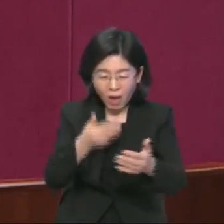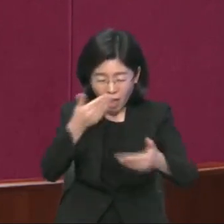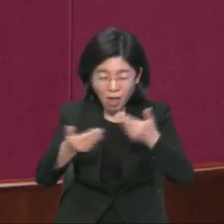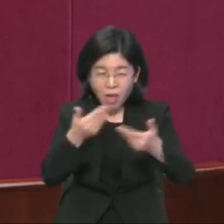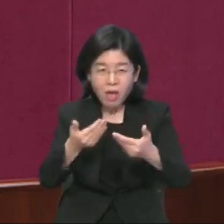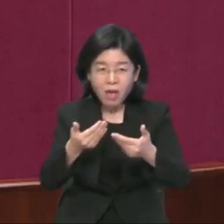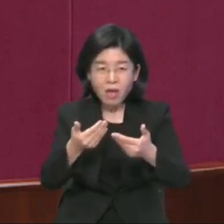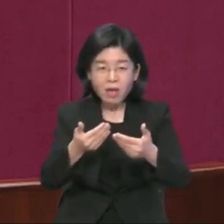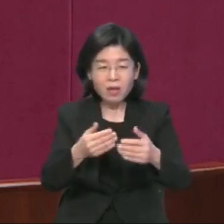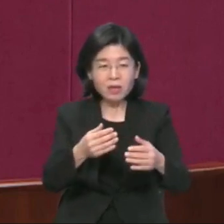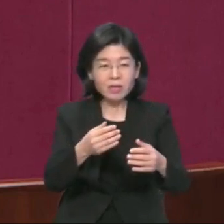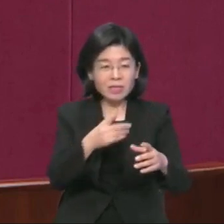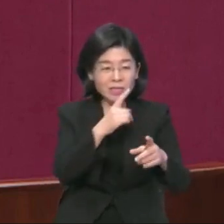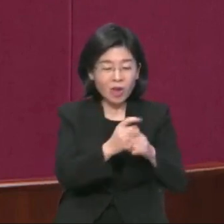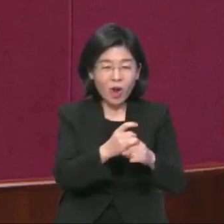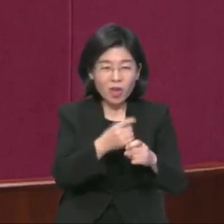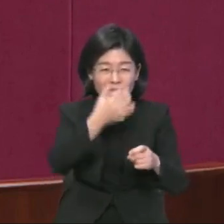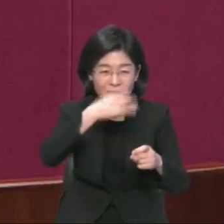일이 있습니까?